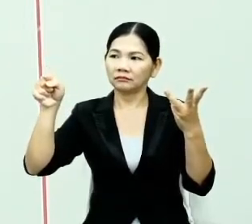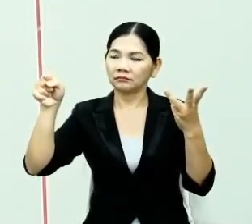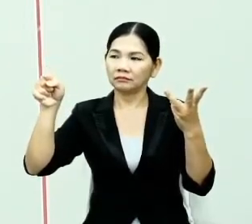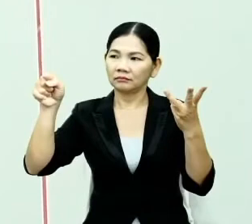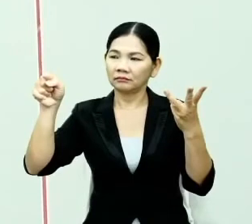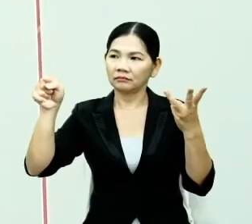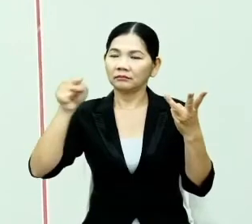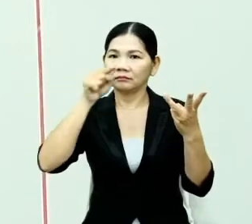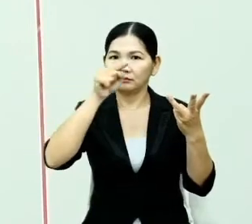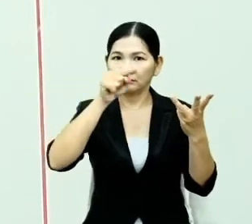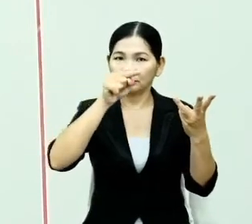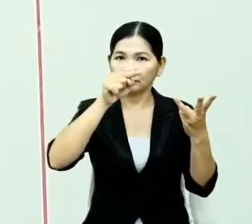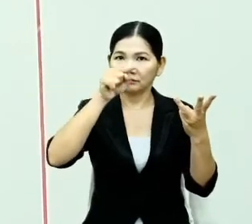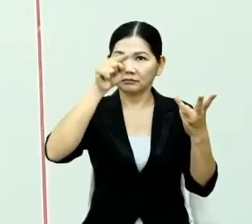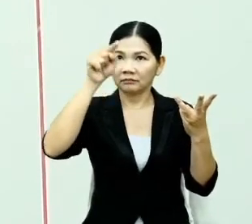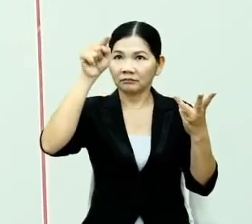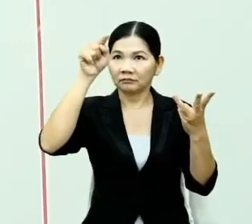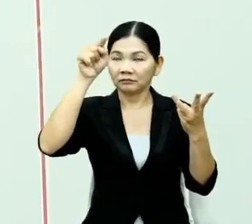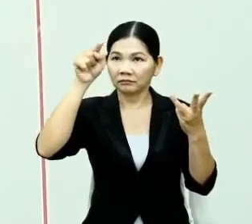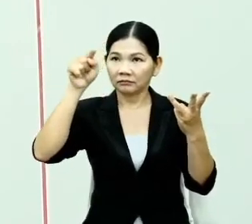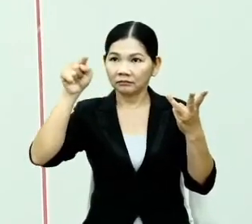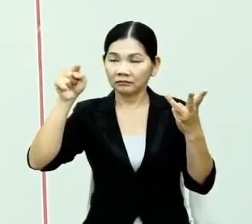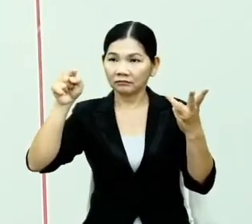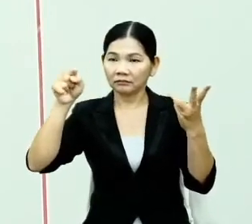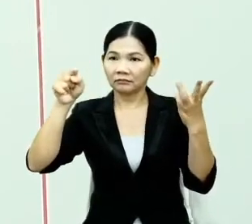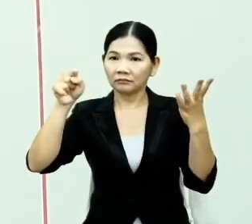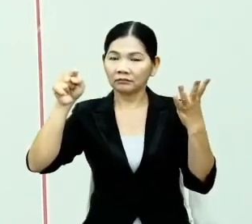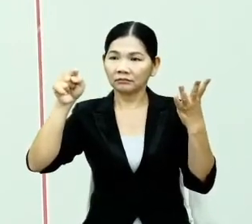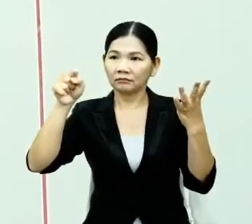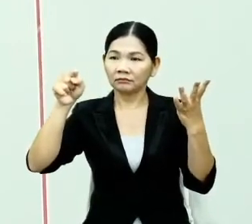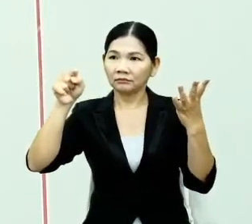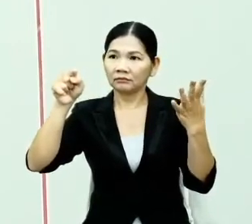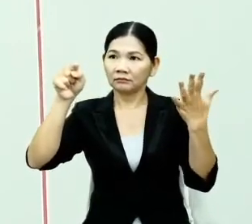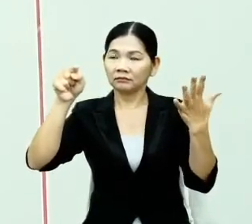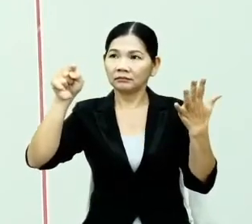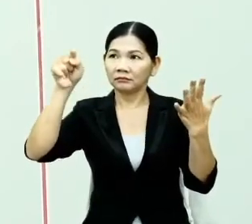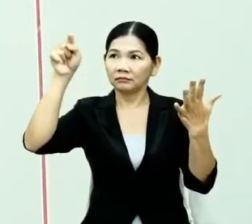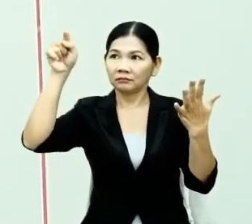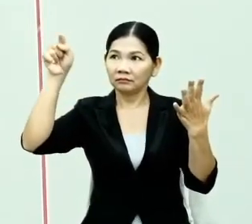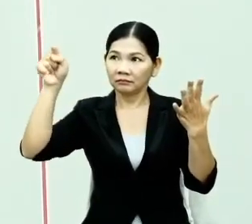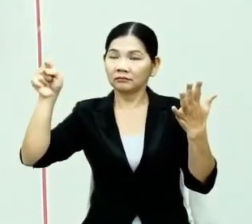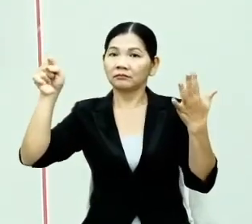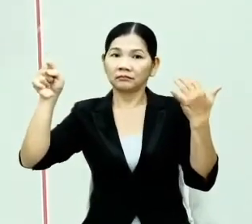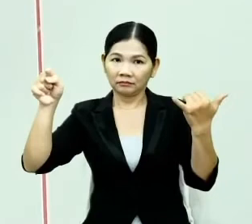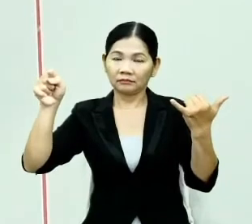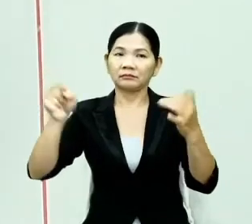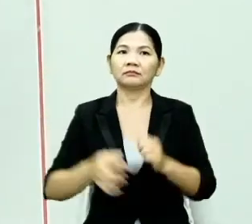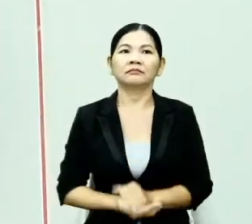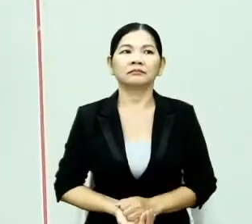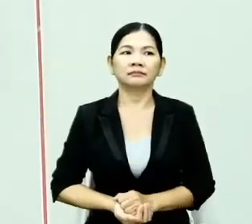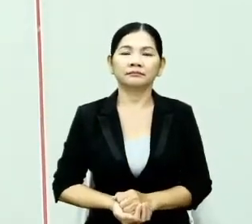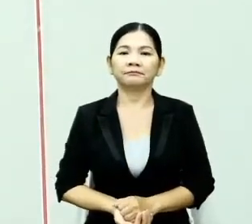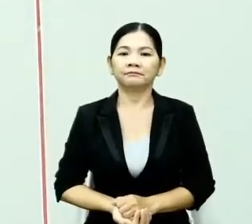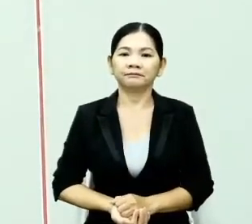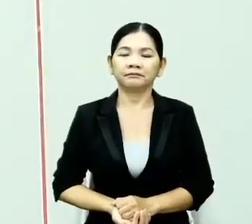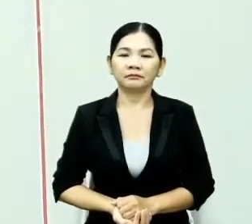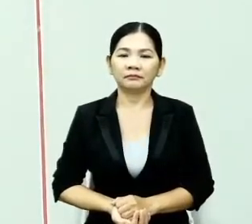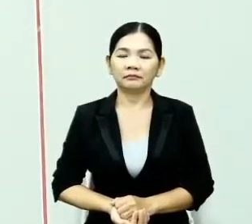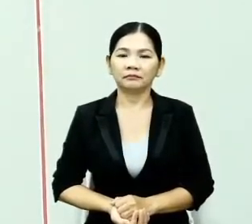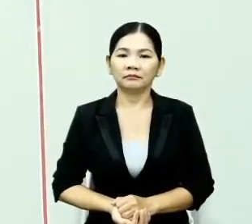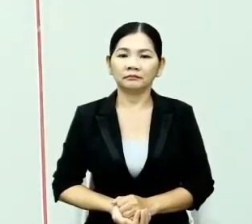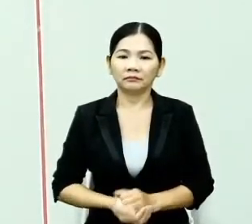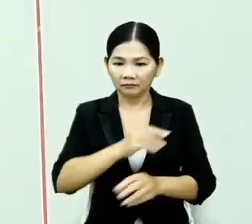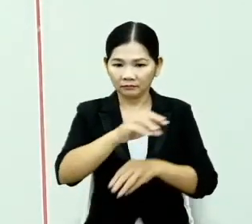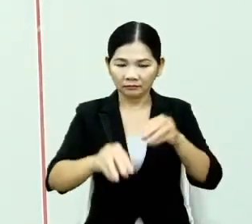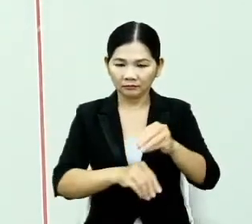ចលនាទី5បន្តកាច់ចាចលនាទី6បន្តកាច់ចានេះច